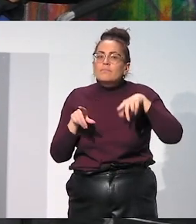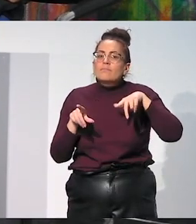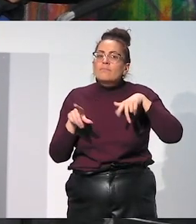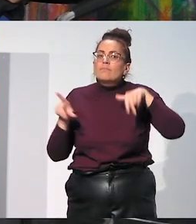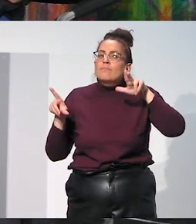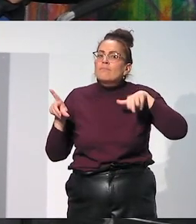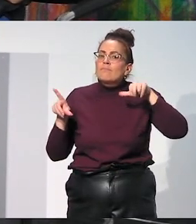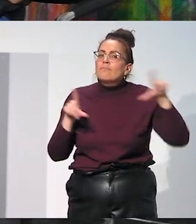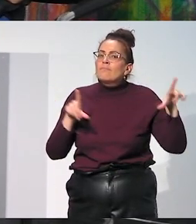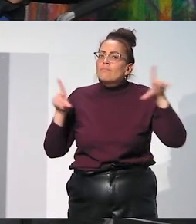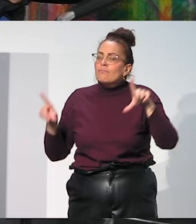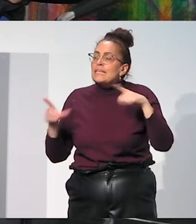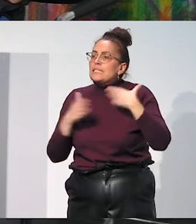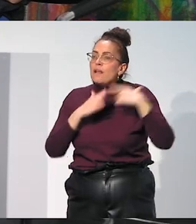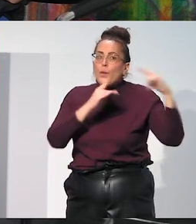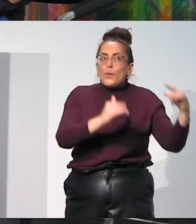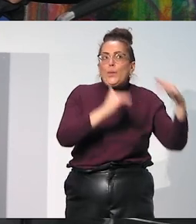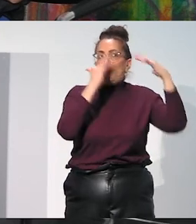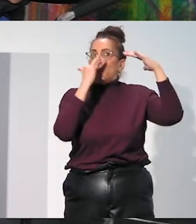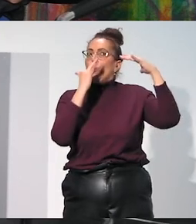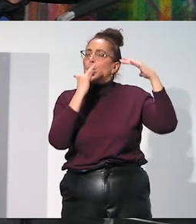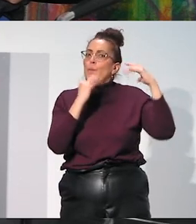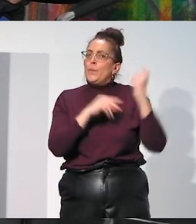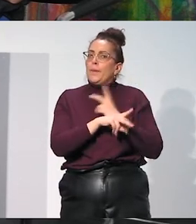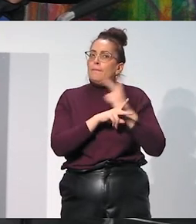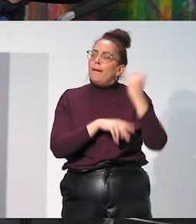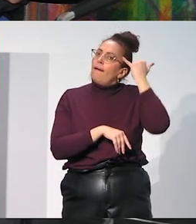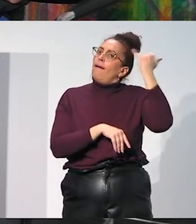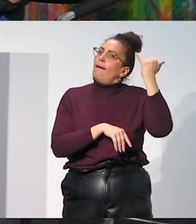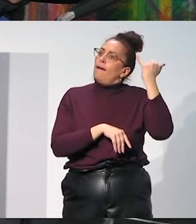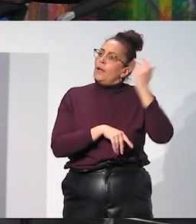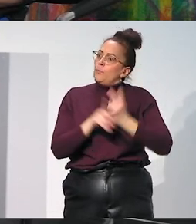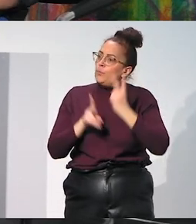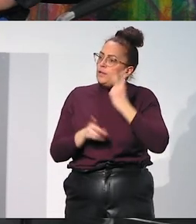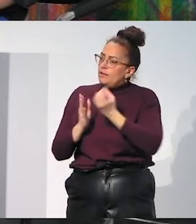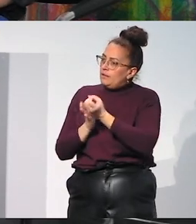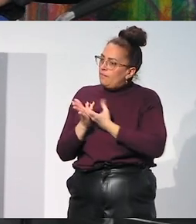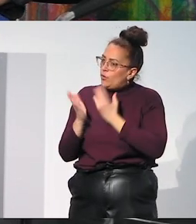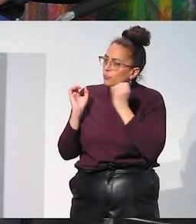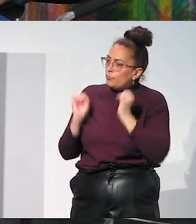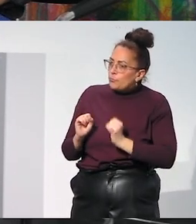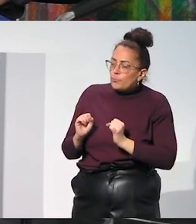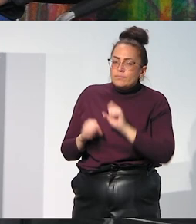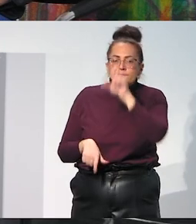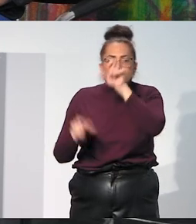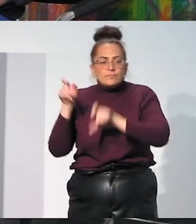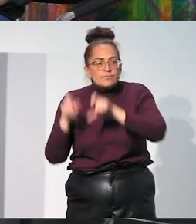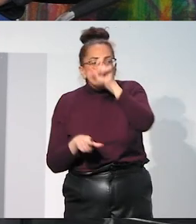votre première, enfin, une inspiratrice importante. Je voulais que vous en disiez un tout petit peu plus. Uh-huh. Quels sont les